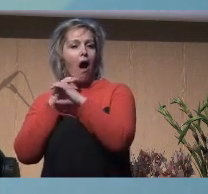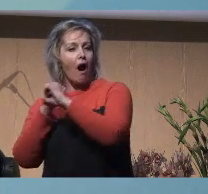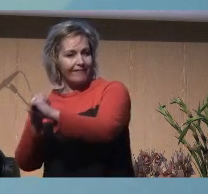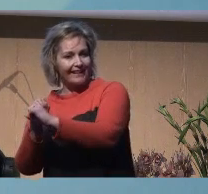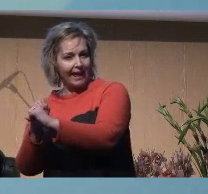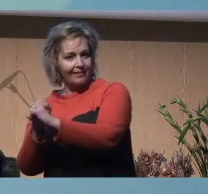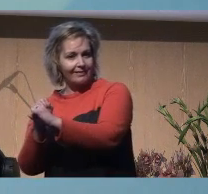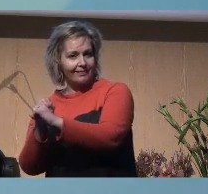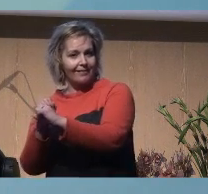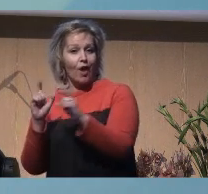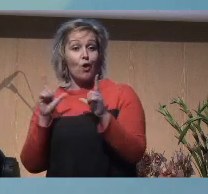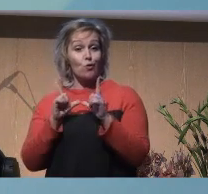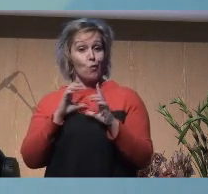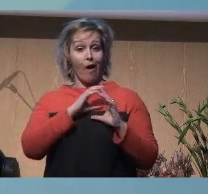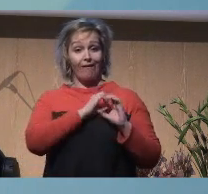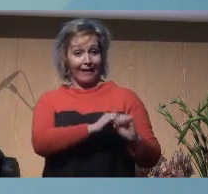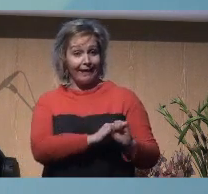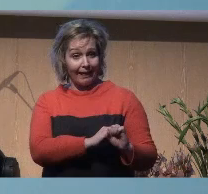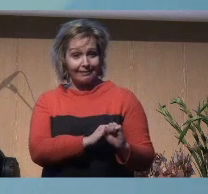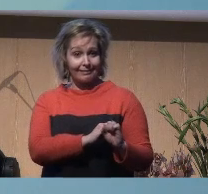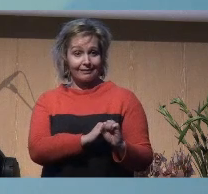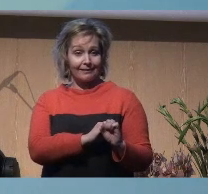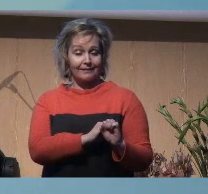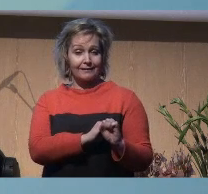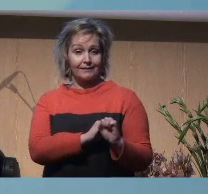Avhengighet, uavhengighet,